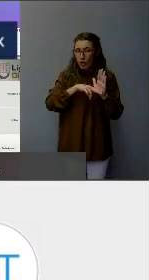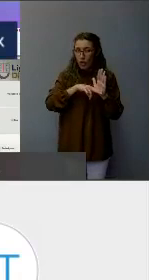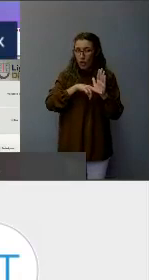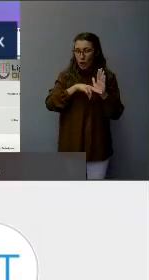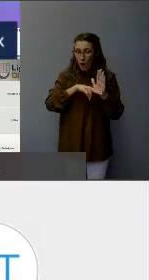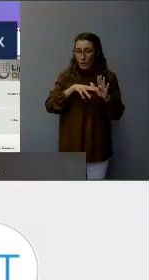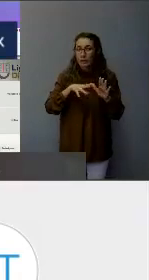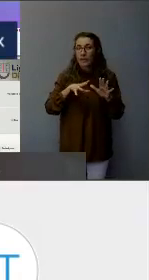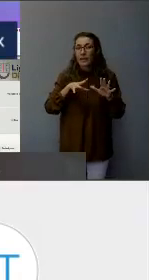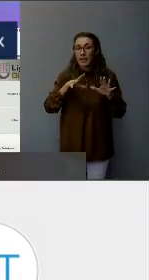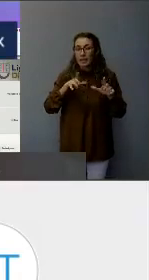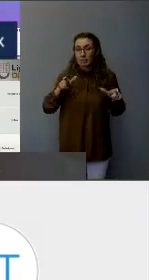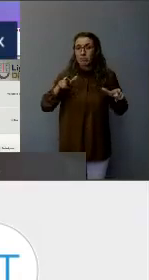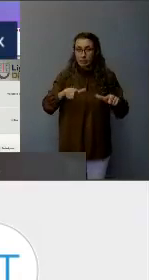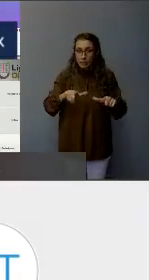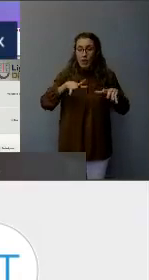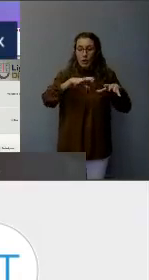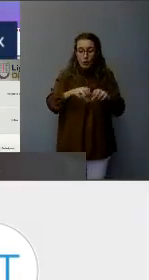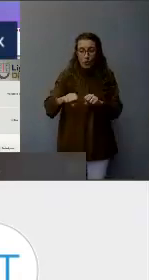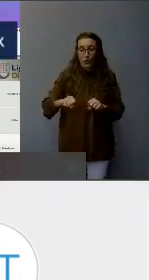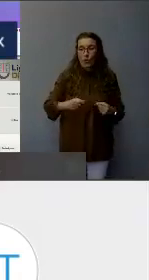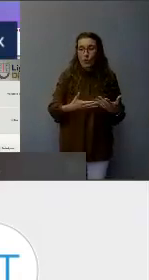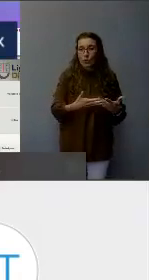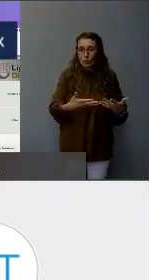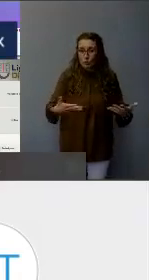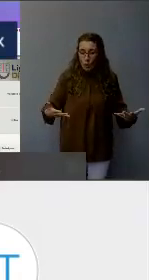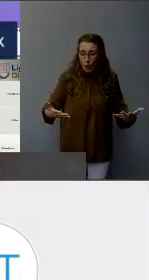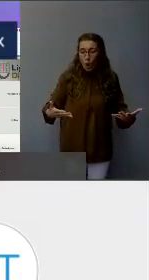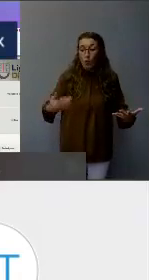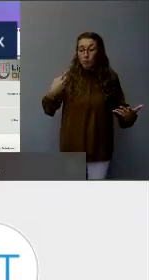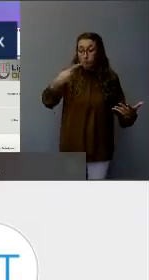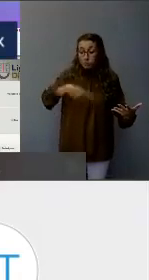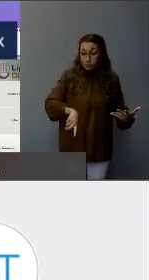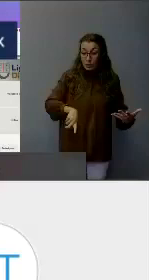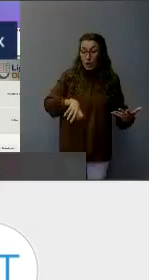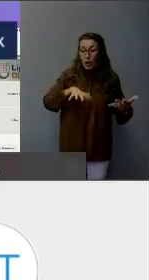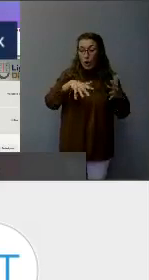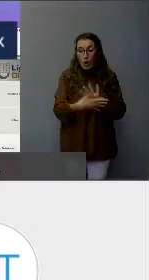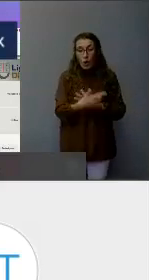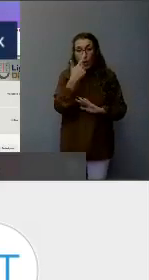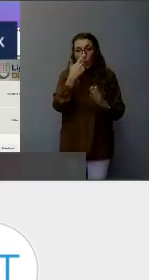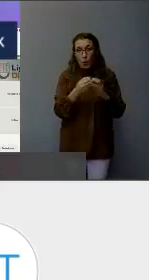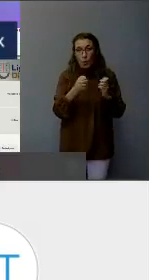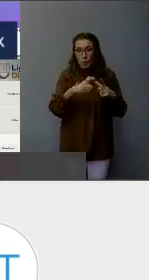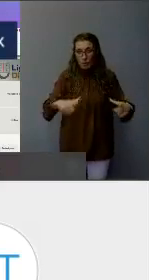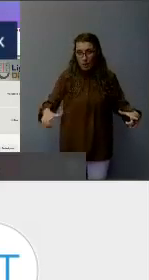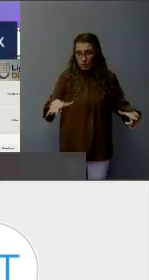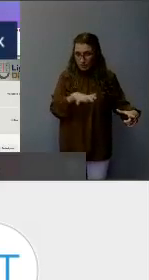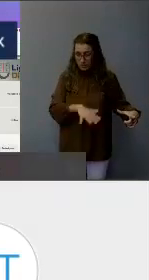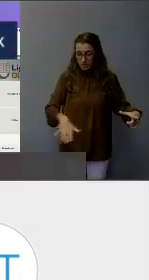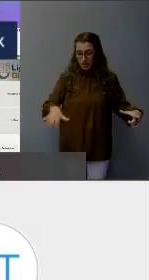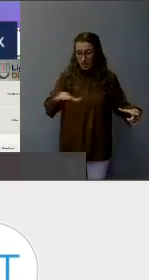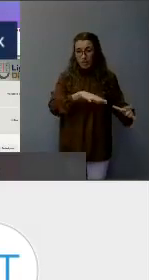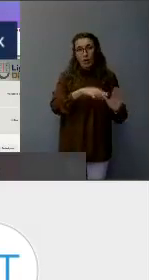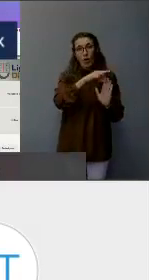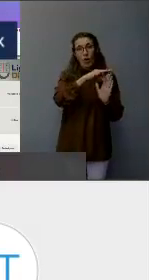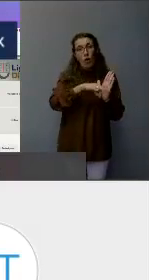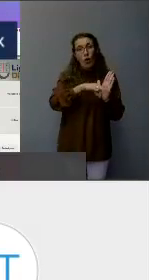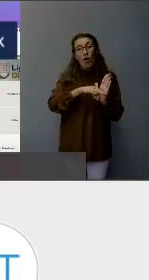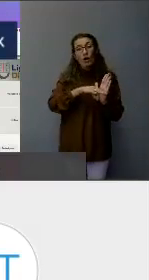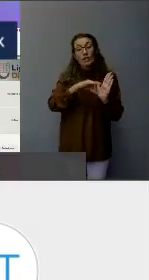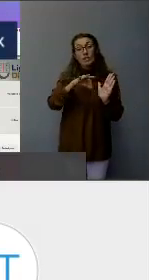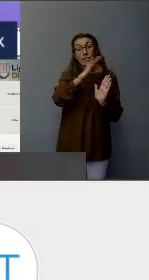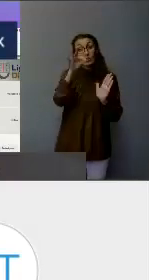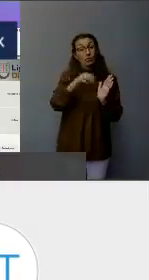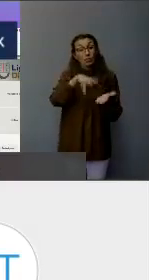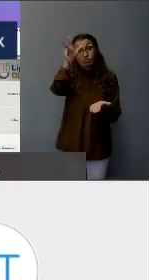territori uso dei suoli urbanizzati ordine del giorno approvato nella seduta del